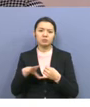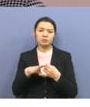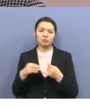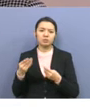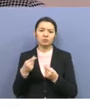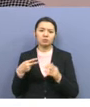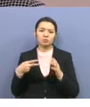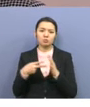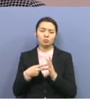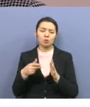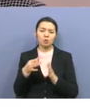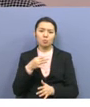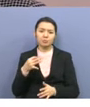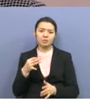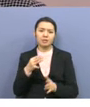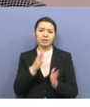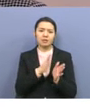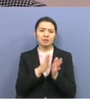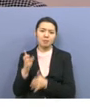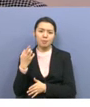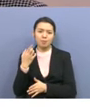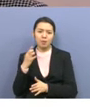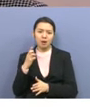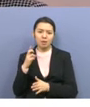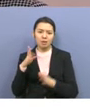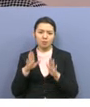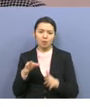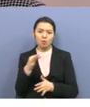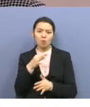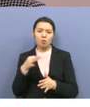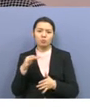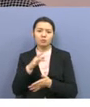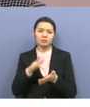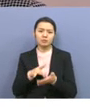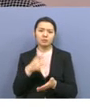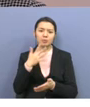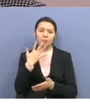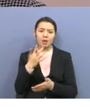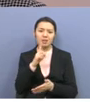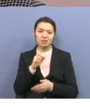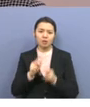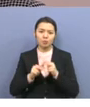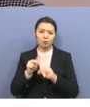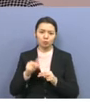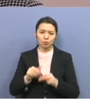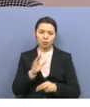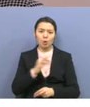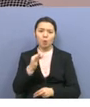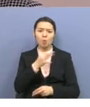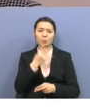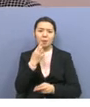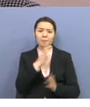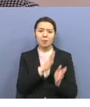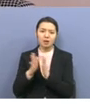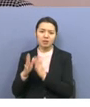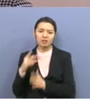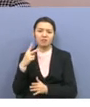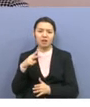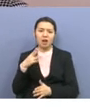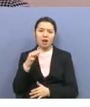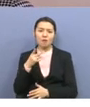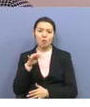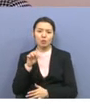қаражат есебінен облыстық әмбебап ғылыми кітапханасы мен облыс аудандарында 5 зал құрылды. Облыс кітапханаларында оқырмандар үшін 20